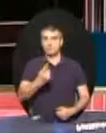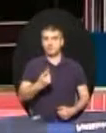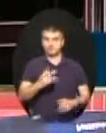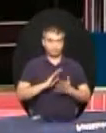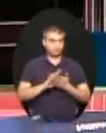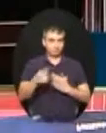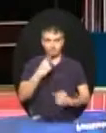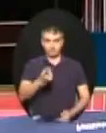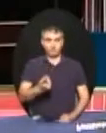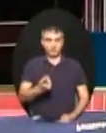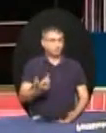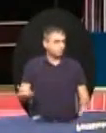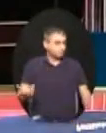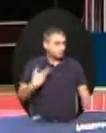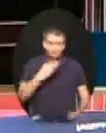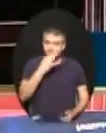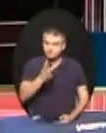פשוטו כמשמעו. השאלה שלי,